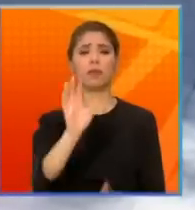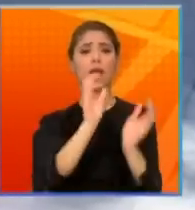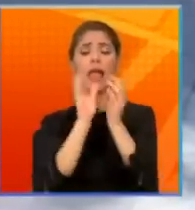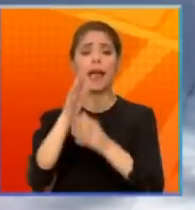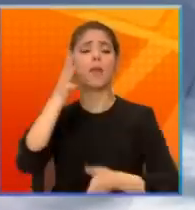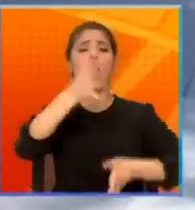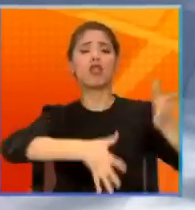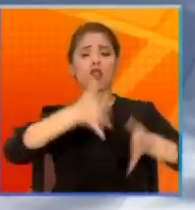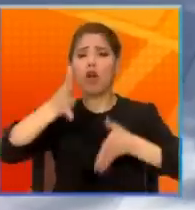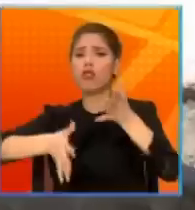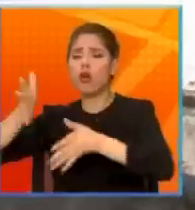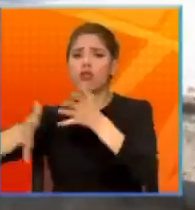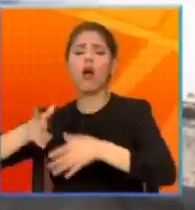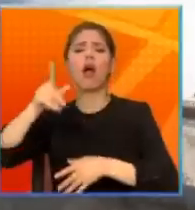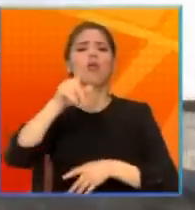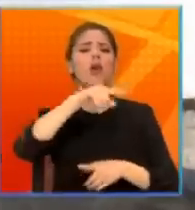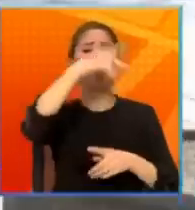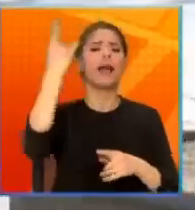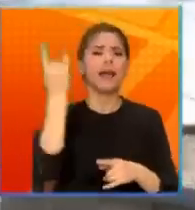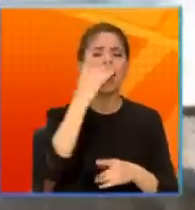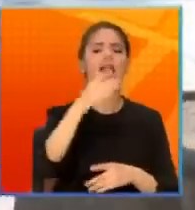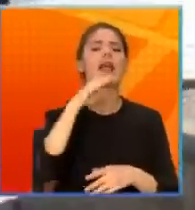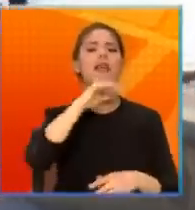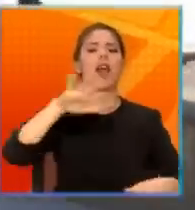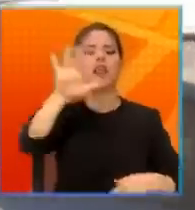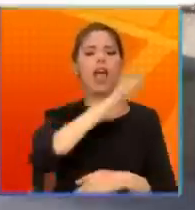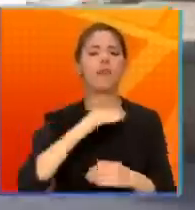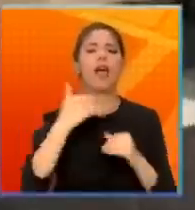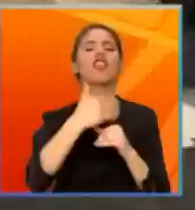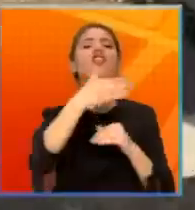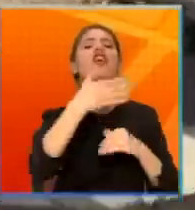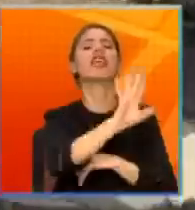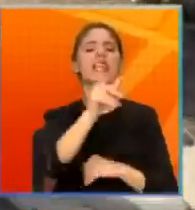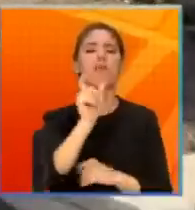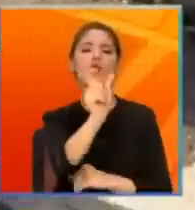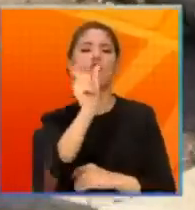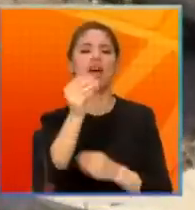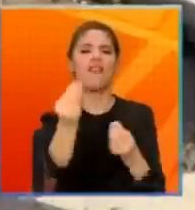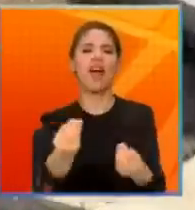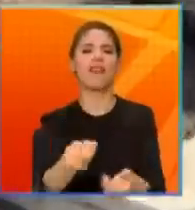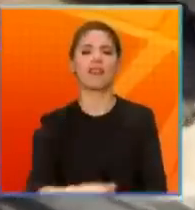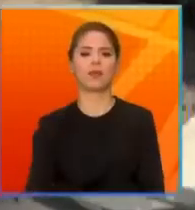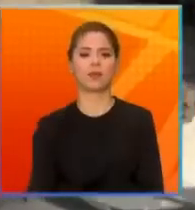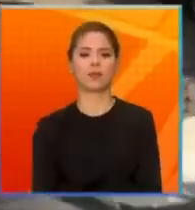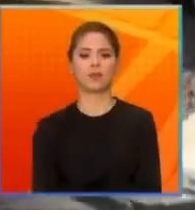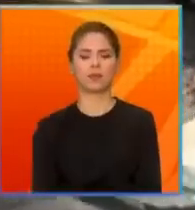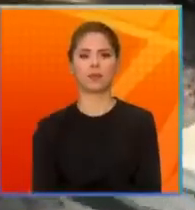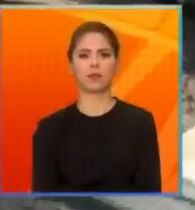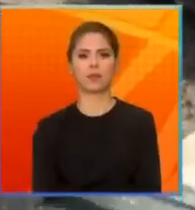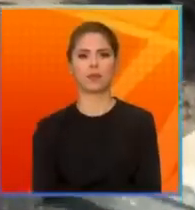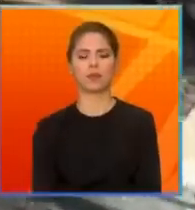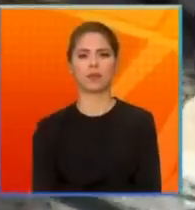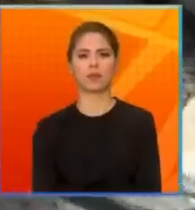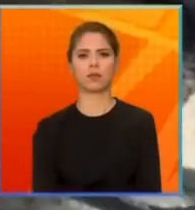Ekipler sokak sokak dolaşıp yaşlılara evden çıkmaması konusunda uyarıda bulundu. Necim, dışarıda bulunmaman gerekiyor seni, biliyorsun değil